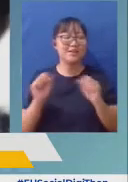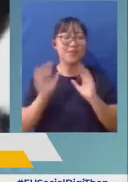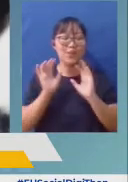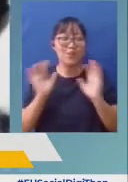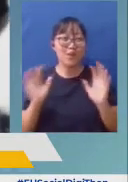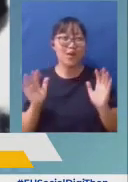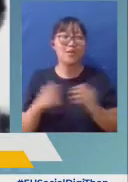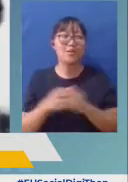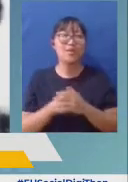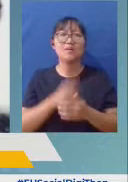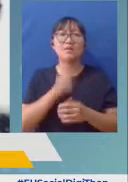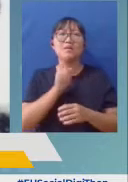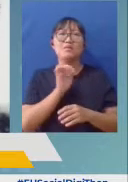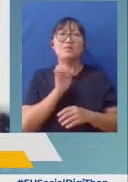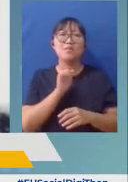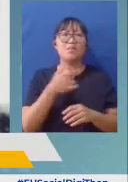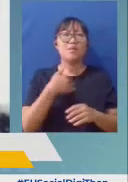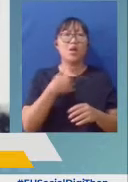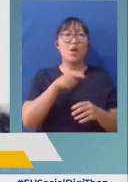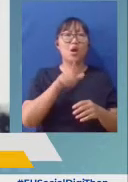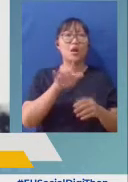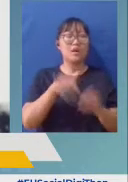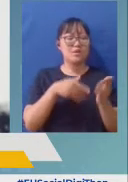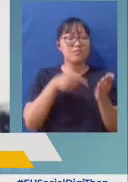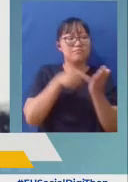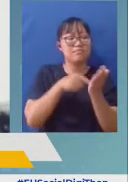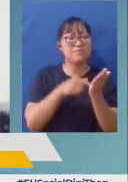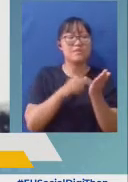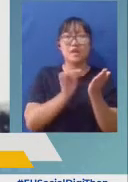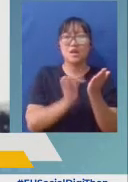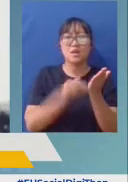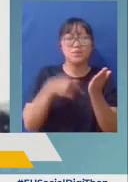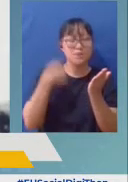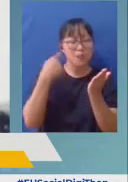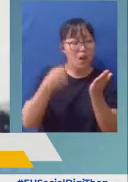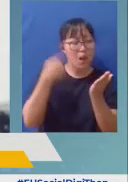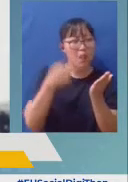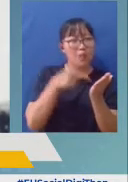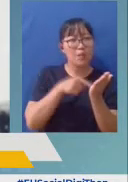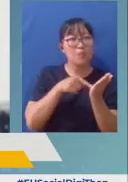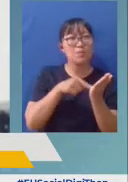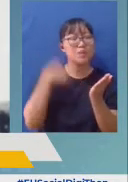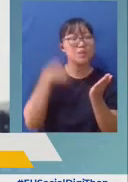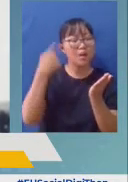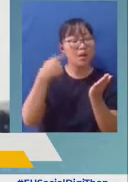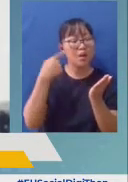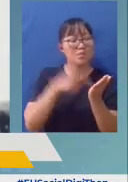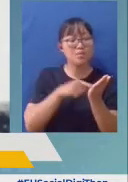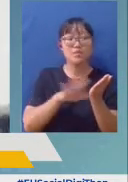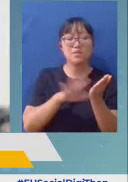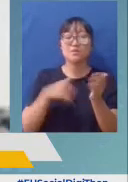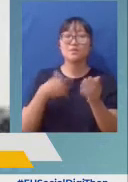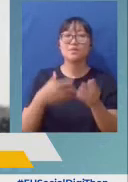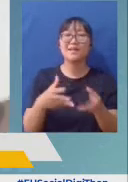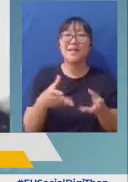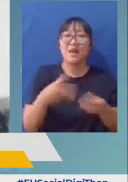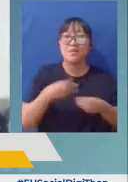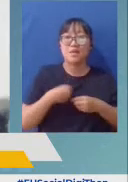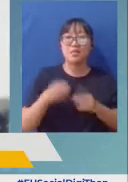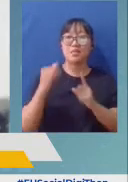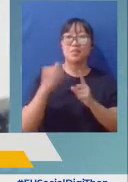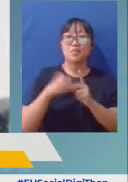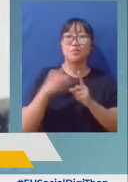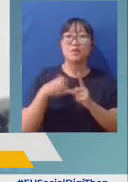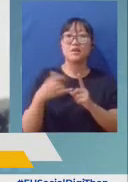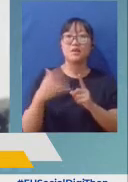lalu langsung larinya ke dunia digital. Waduh, dan lekat di sana. Ini yang aku nggak pengen dengar, ya.